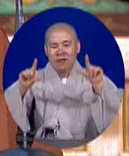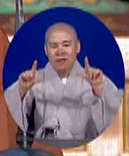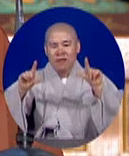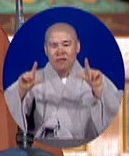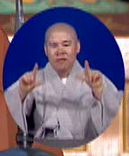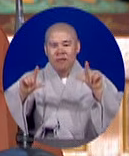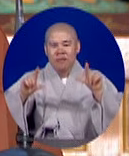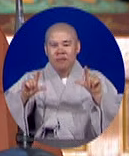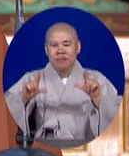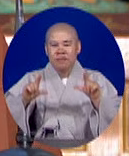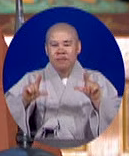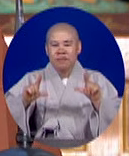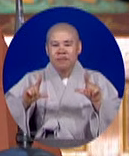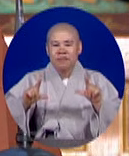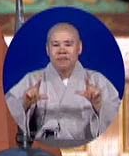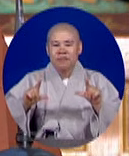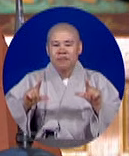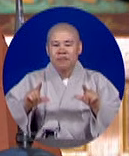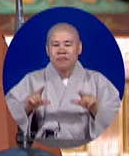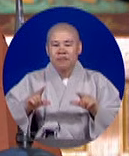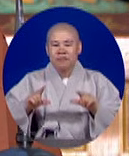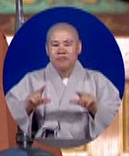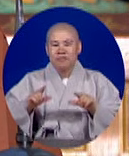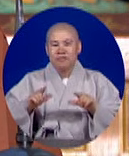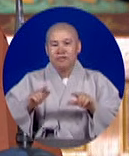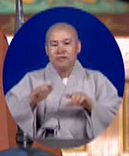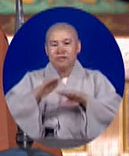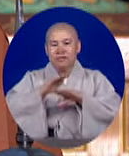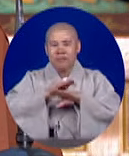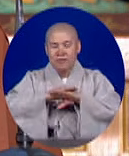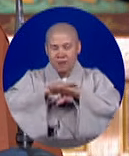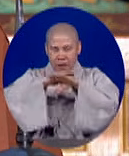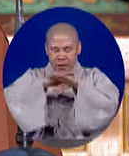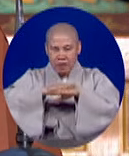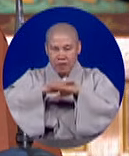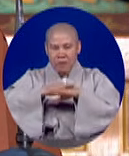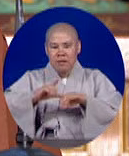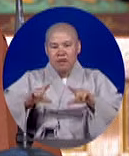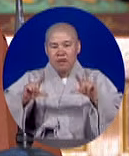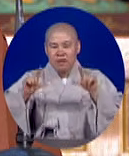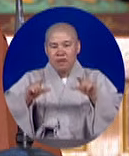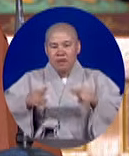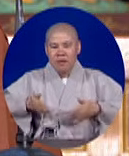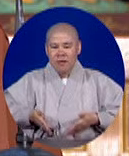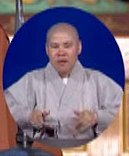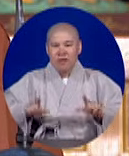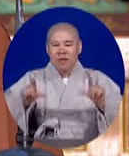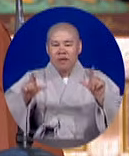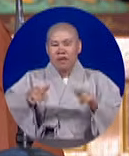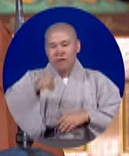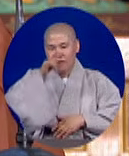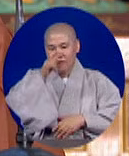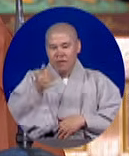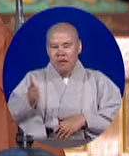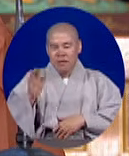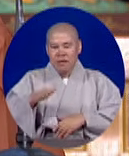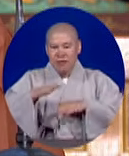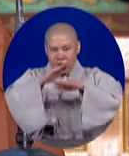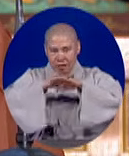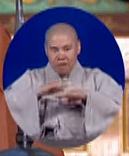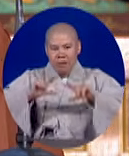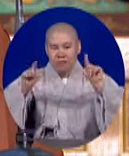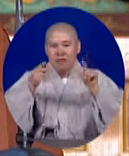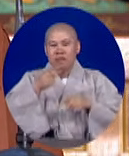어떻게 되는 날이에요? 예. 그래서 우리는 생일날은 있는데 아직까지 제삿날은 없는